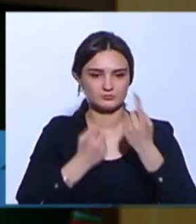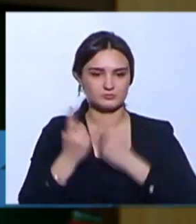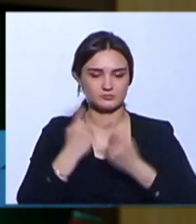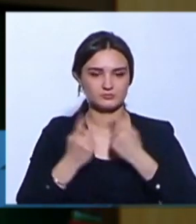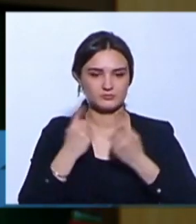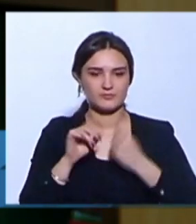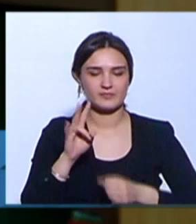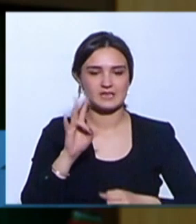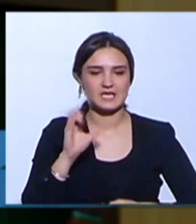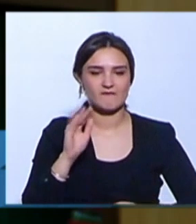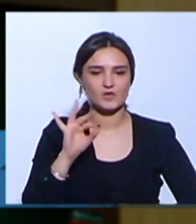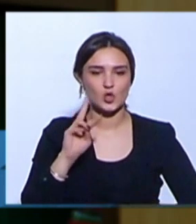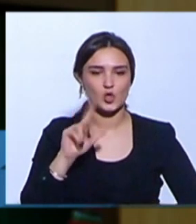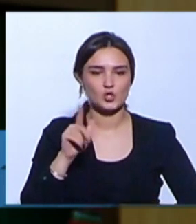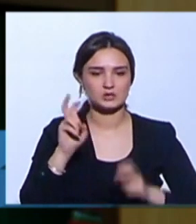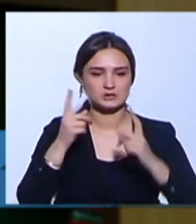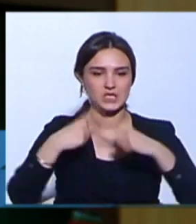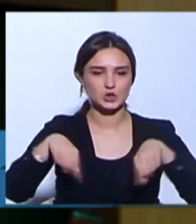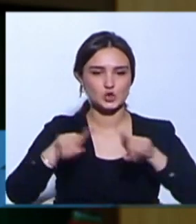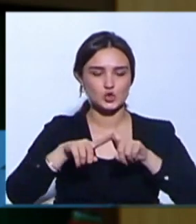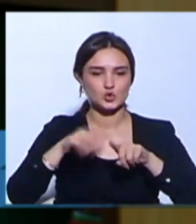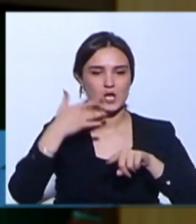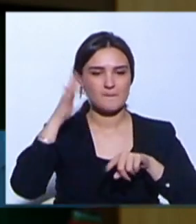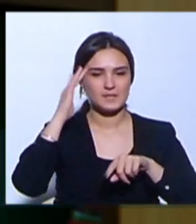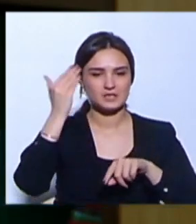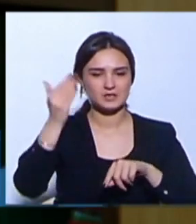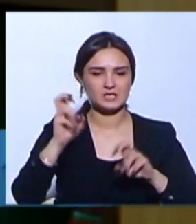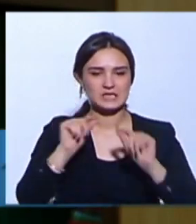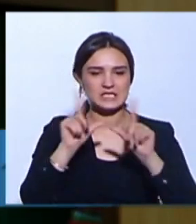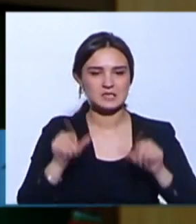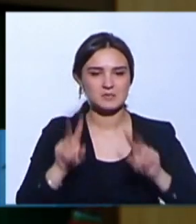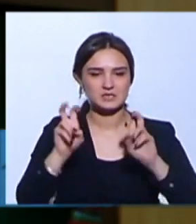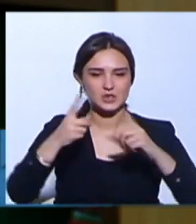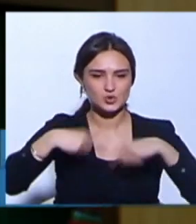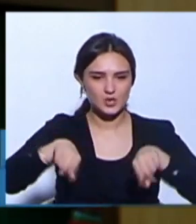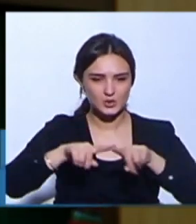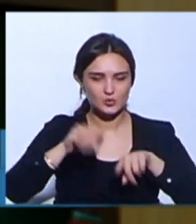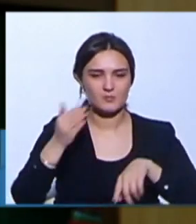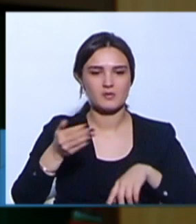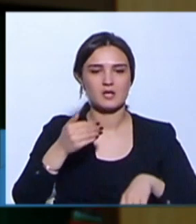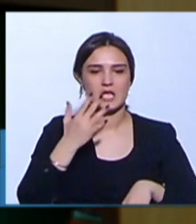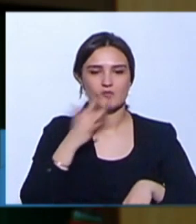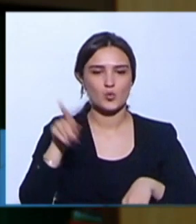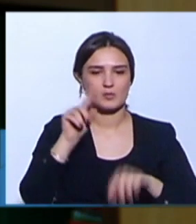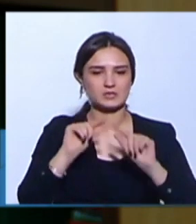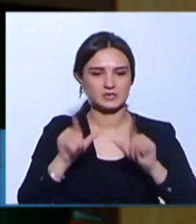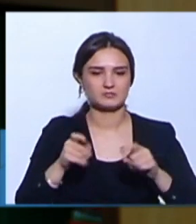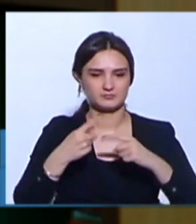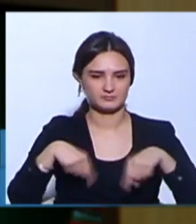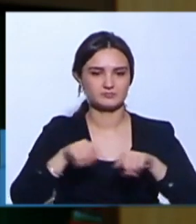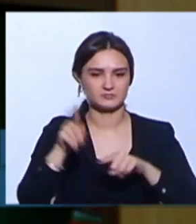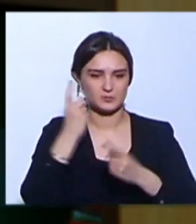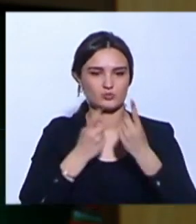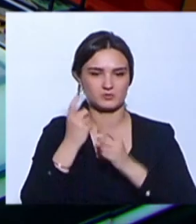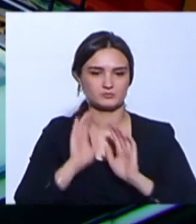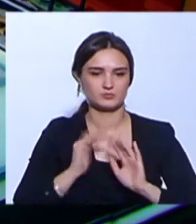გვაწვდის ნეფროლოგთა საერთაშორისო საზოგადოება, ამერიკის ნეფროლოგთა საზოგადოება, ევროპის ნეფროლოგთა საზოგადოება. ძალიან დიდი მადლობა